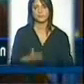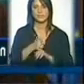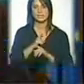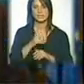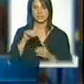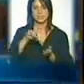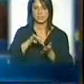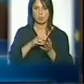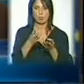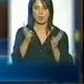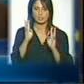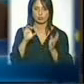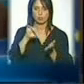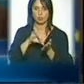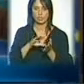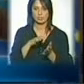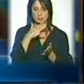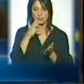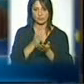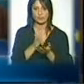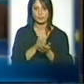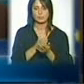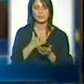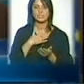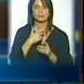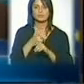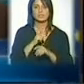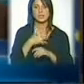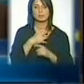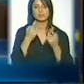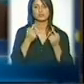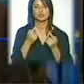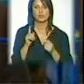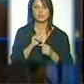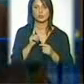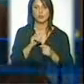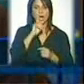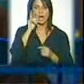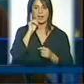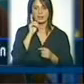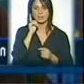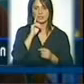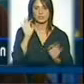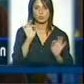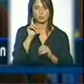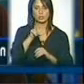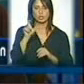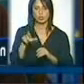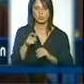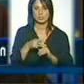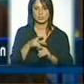Ძალიან წარმოუდგენლობითი არის მონაწილეების მხრივ. ჩემთვის ძალიან მნიშვნელოვანია, რომ ახალგაზრდა